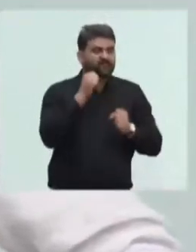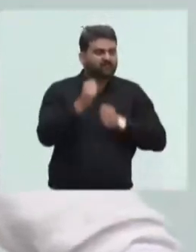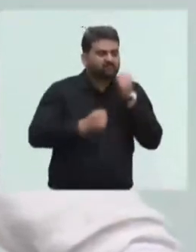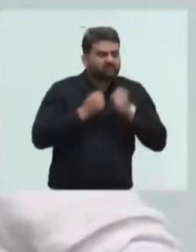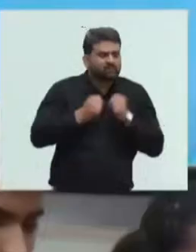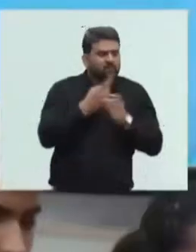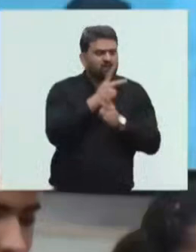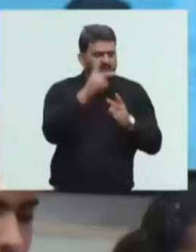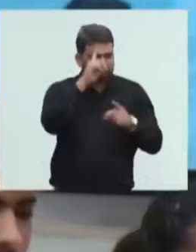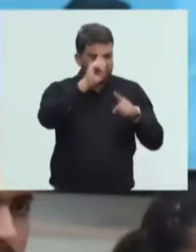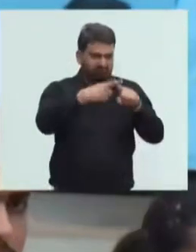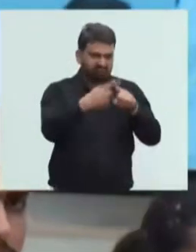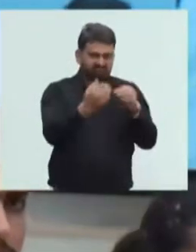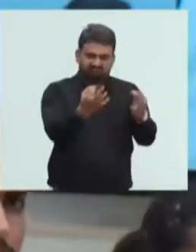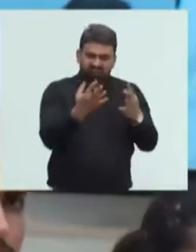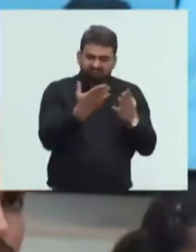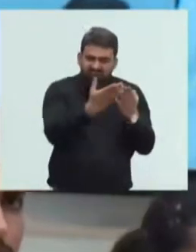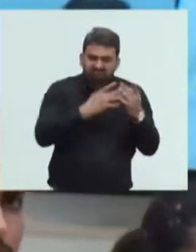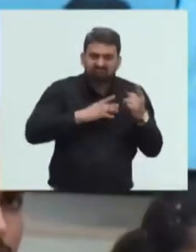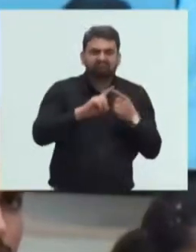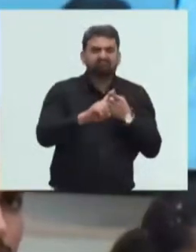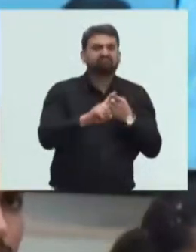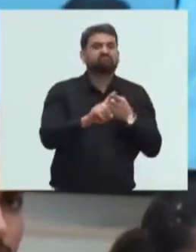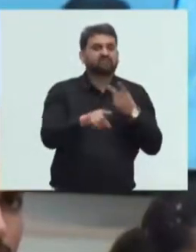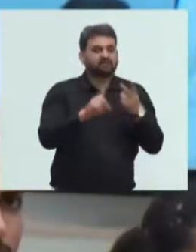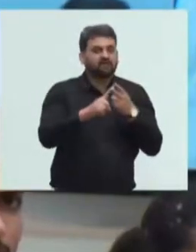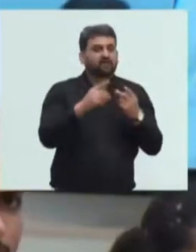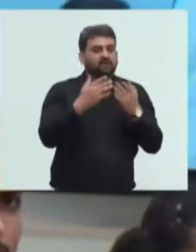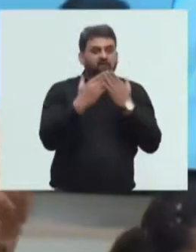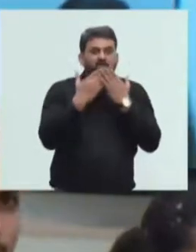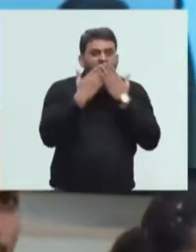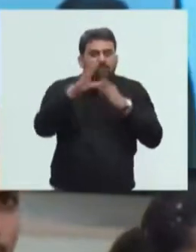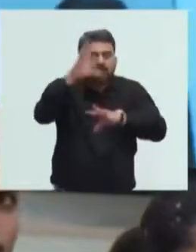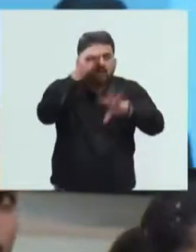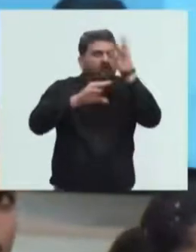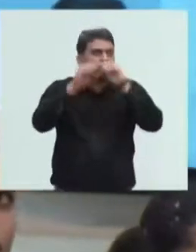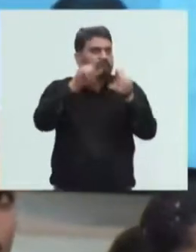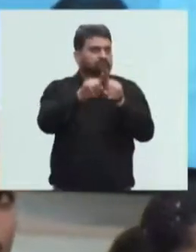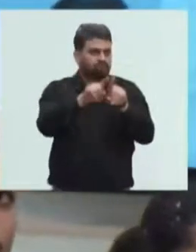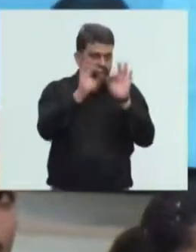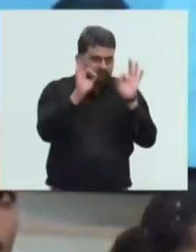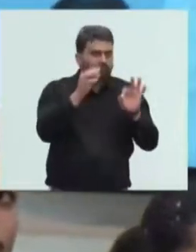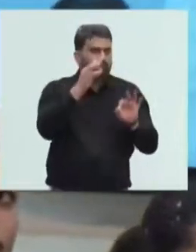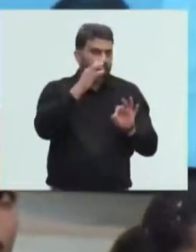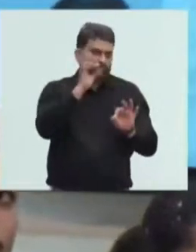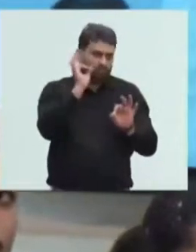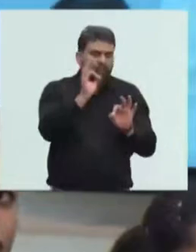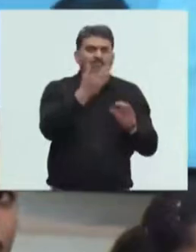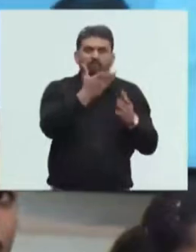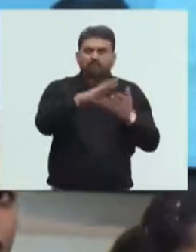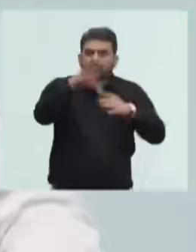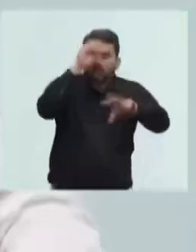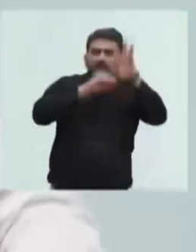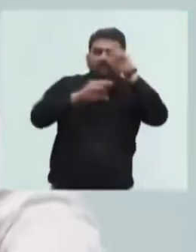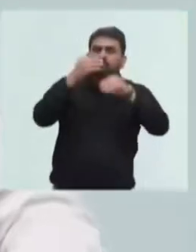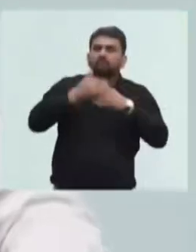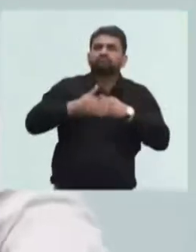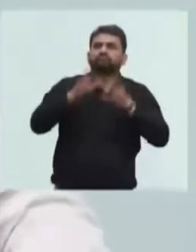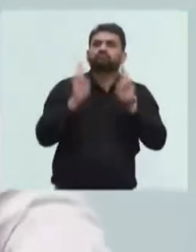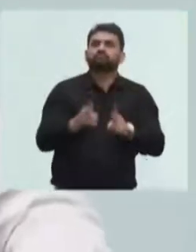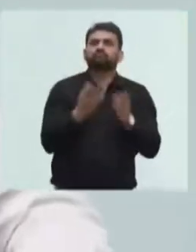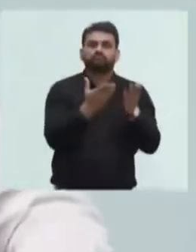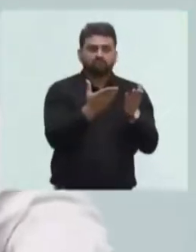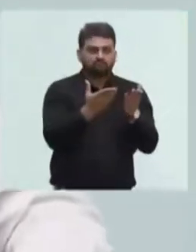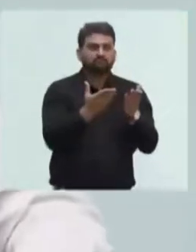कि खेल की दुनिया में उस्ताद हैं साफ विद्यार्थी भी है में या अपने आप में बहुत बड़ी बात